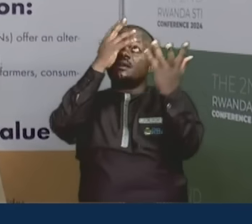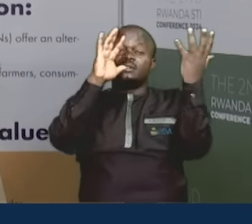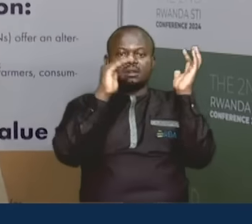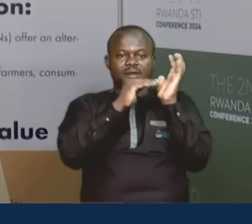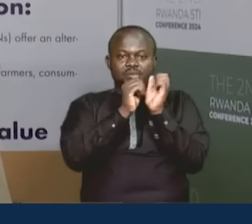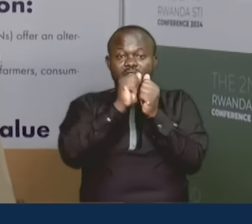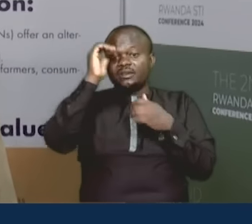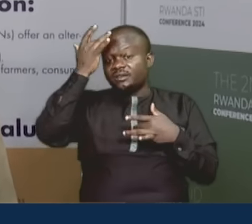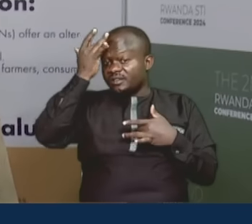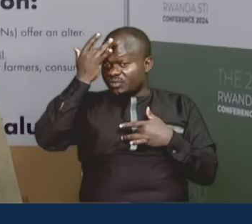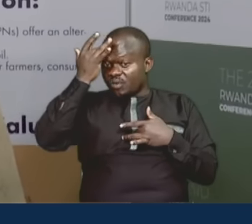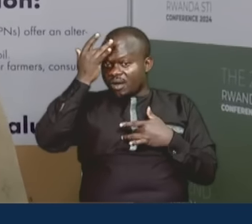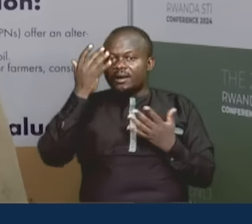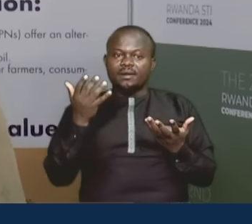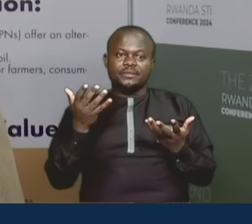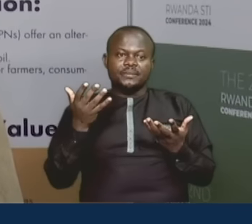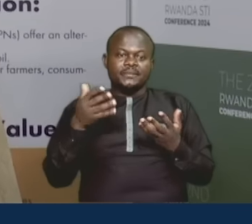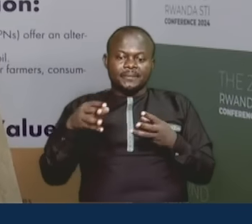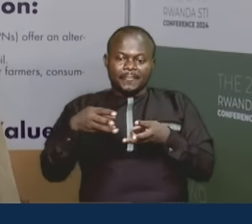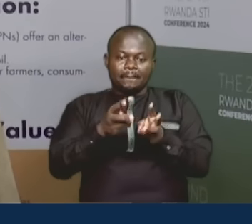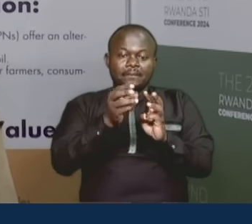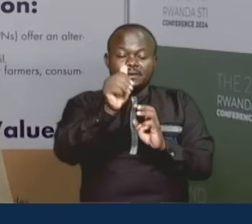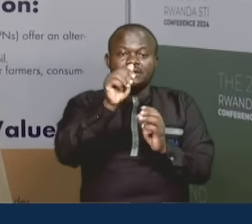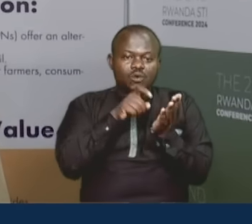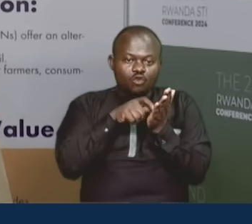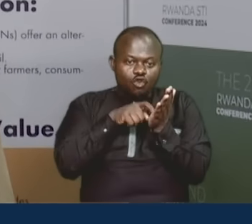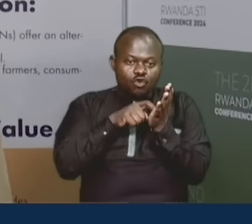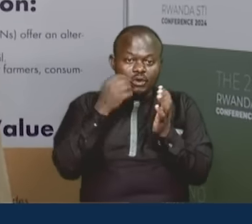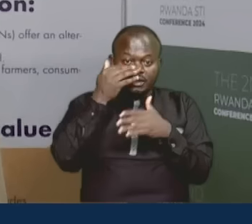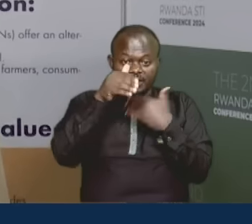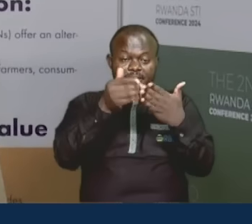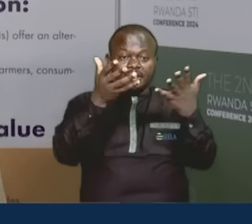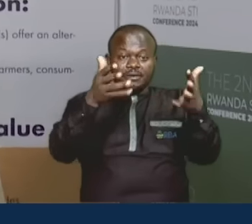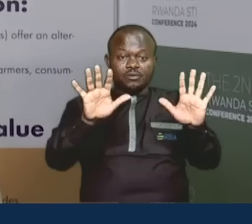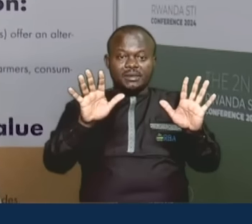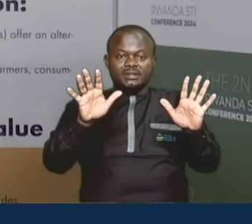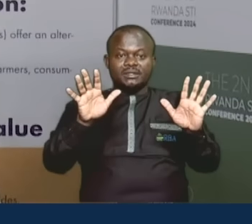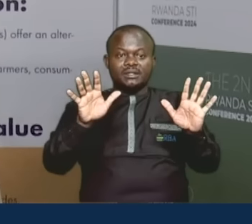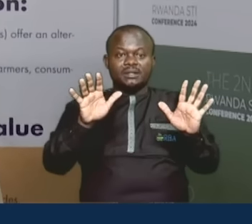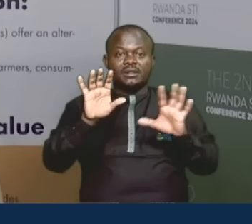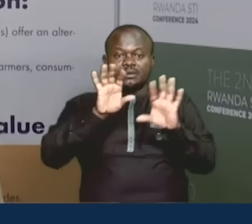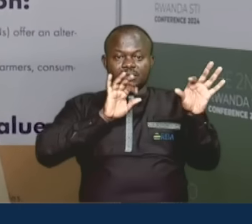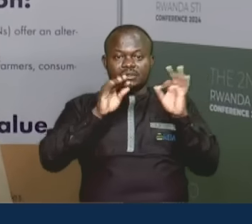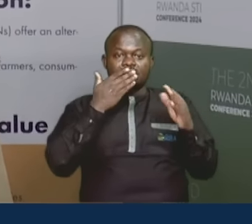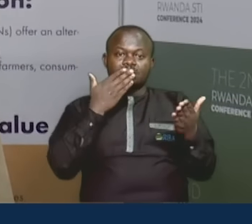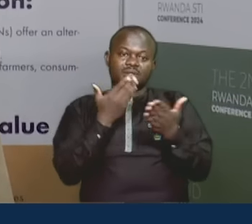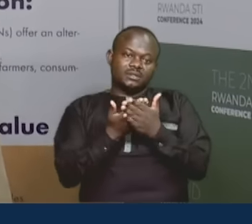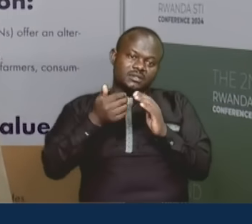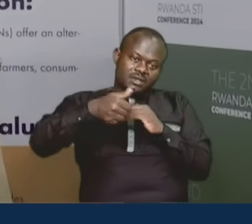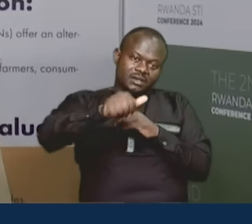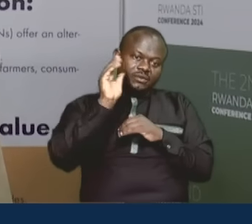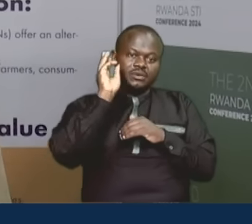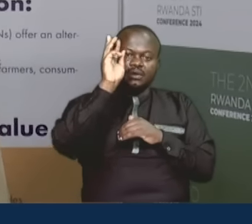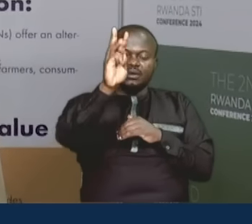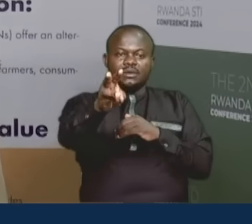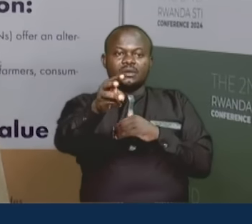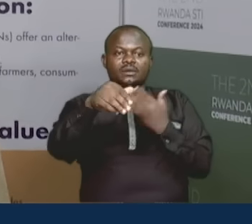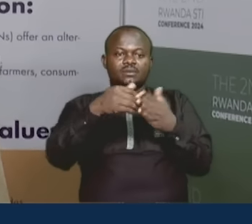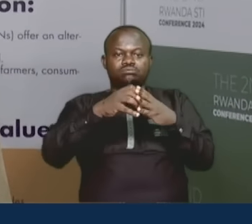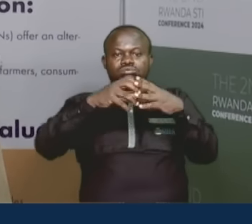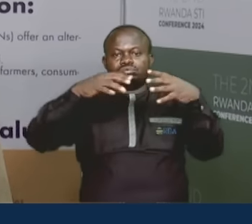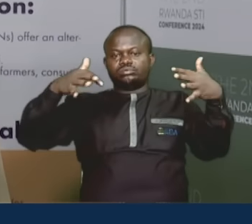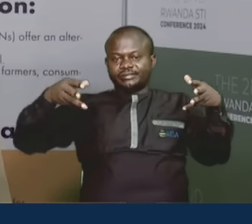n'indwara, ku buryo izo nkoko nitumara kuzitoranya neza azo tuzatubura